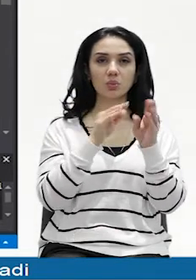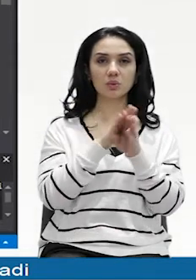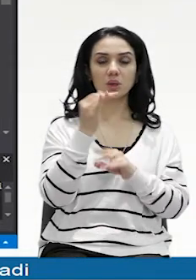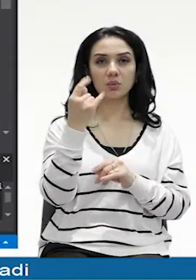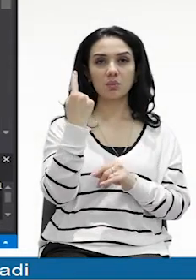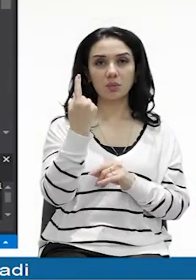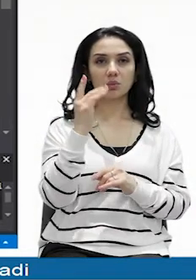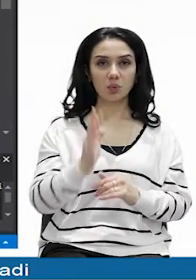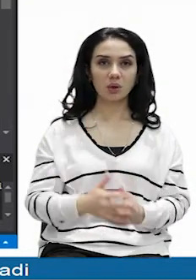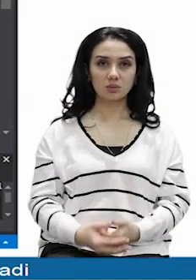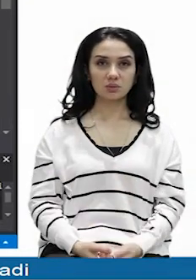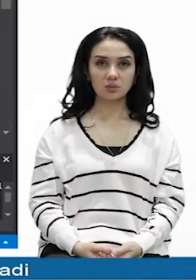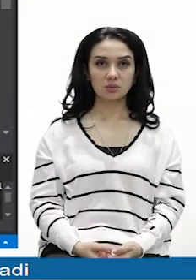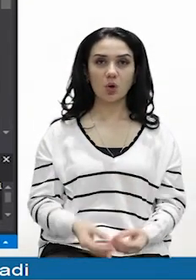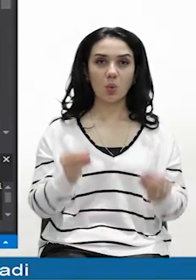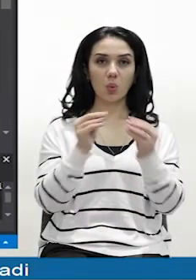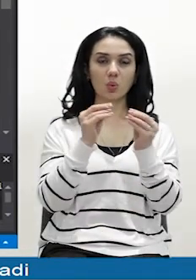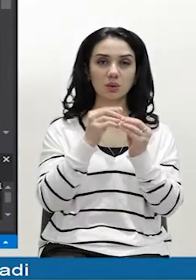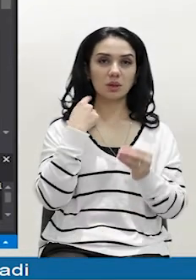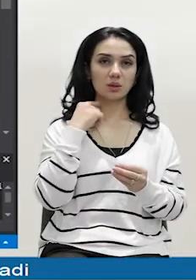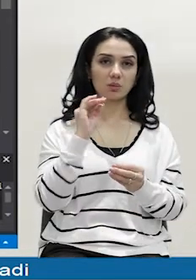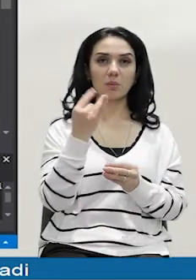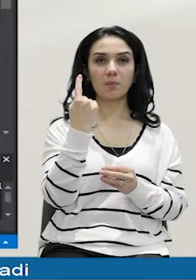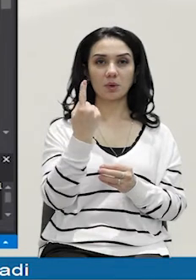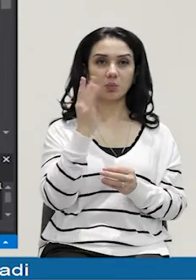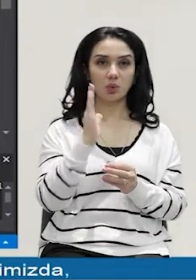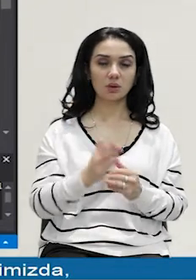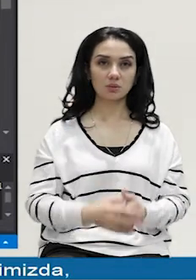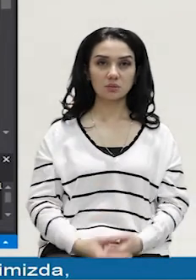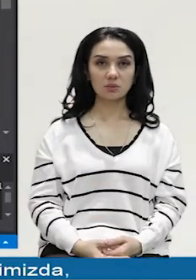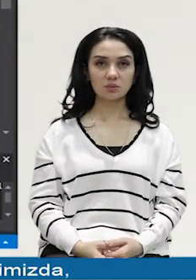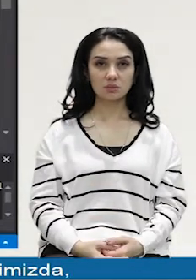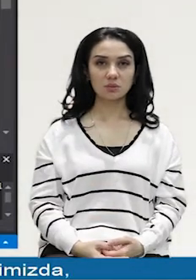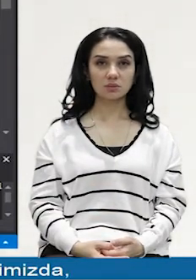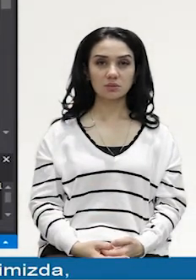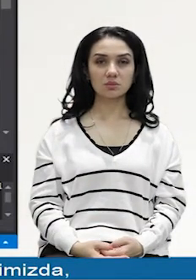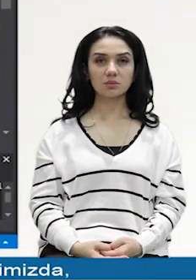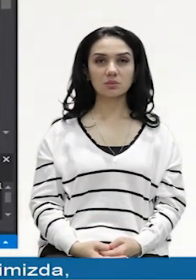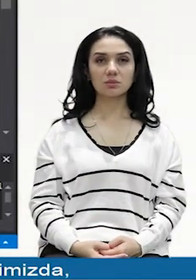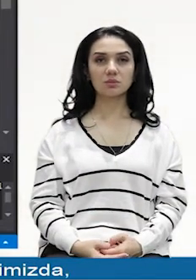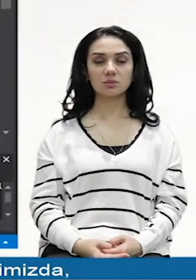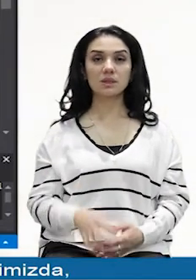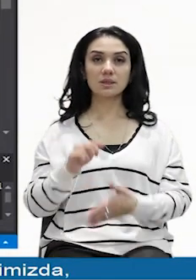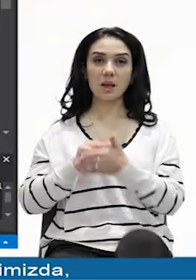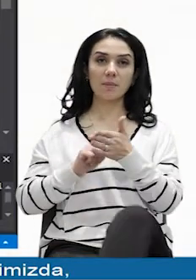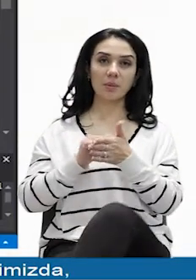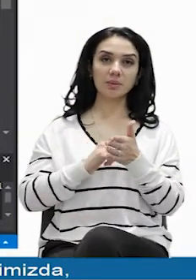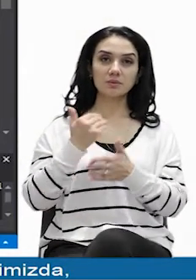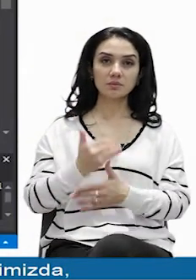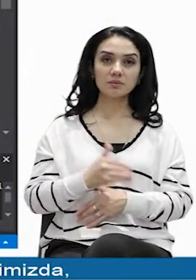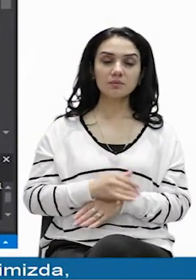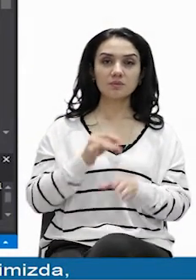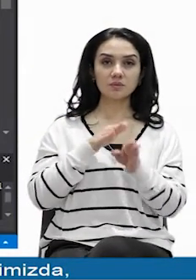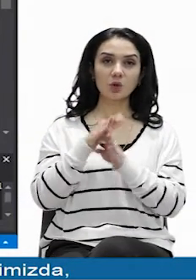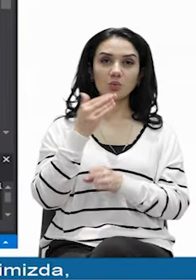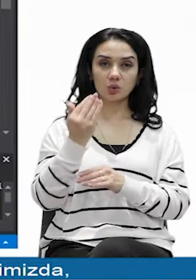1 bo'ladi. 10 ning qiymati 1 bo'ladi. 10 ning qiymati 1 bo'ladi. Sababi